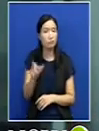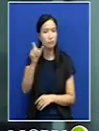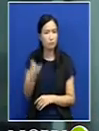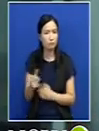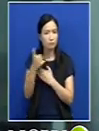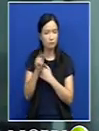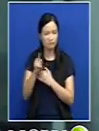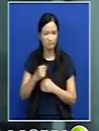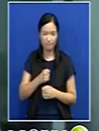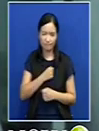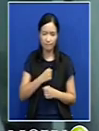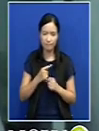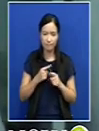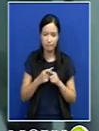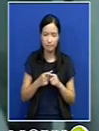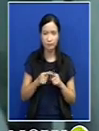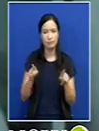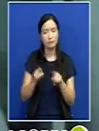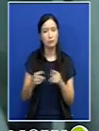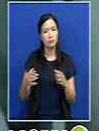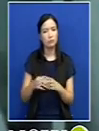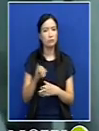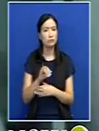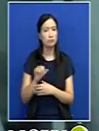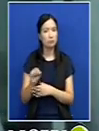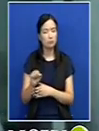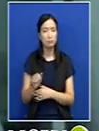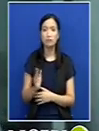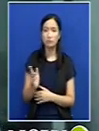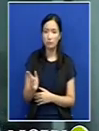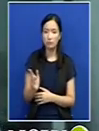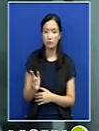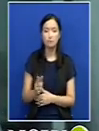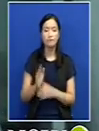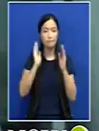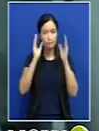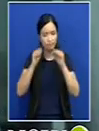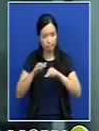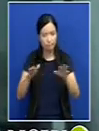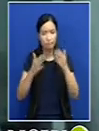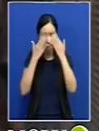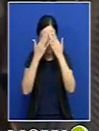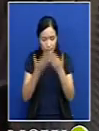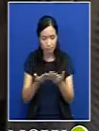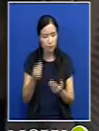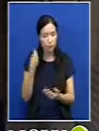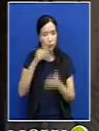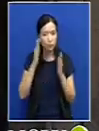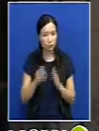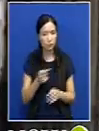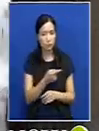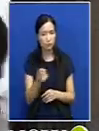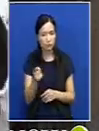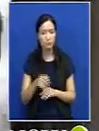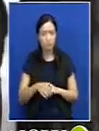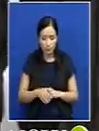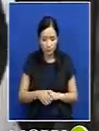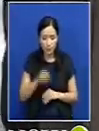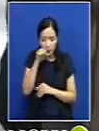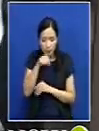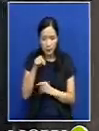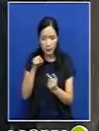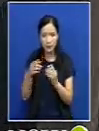รั่งเศสต้องเจ็บปวดเหมือนกับ IS นอกจากนี้นายเปอร์ติชองยังได้ปลุกระดมให้ชาวมุสลิมทุกคนและคนที่สวามิภักดิ์ต่